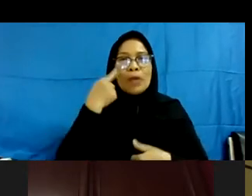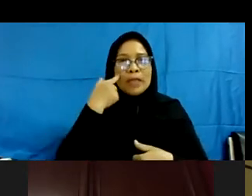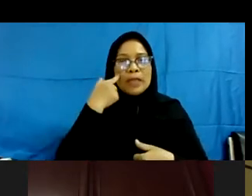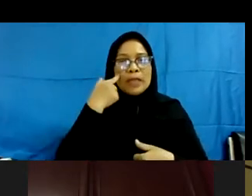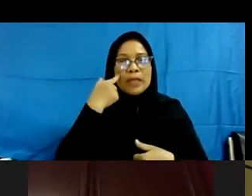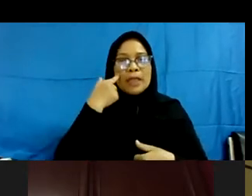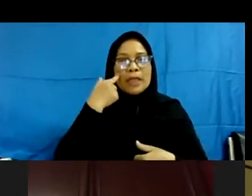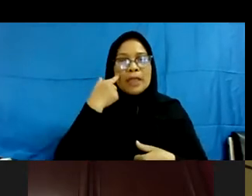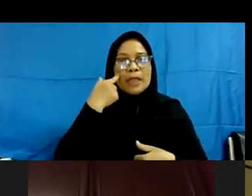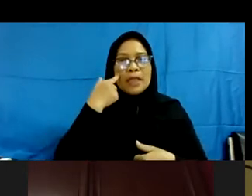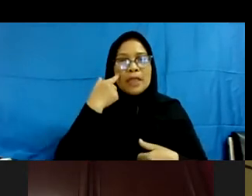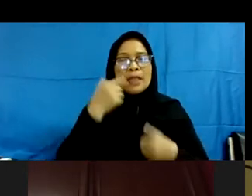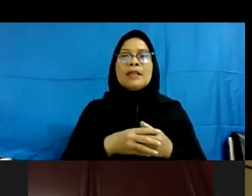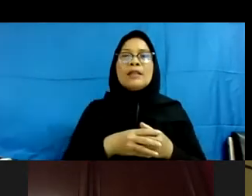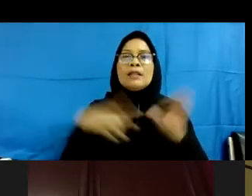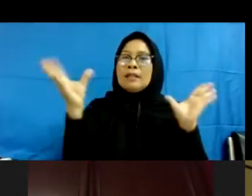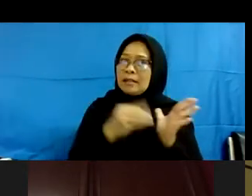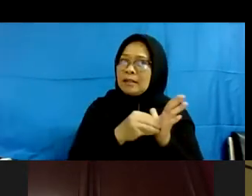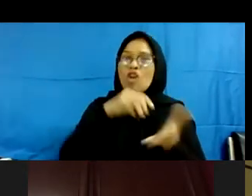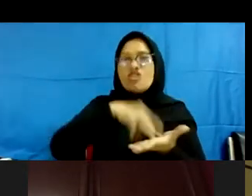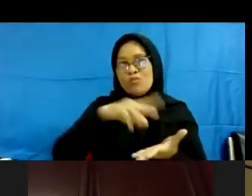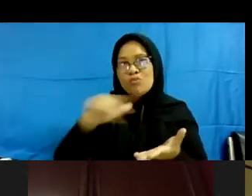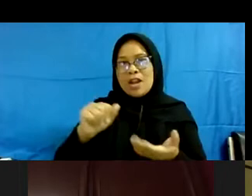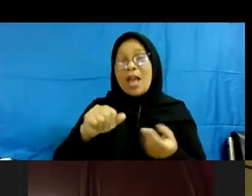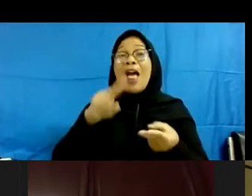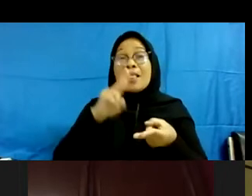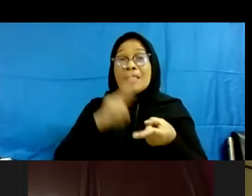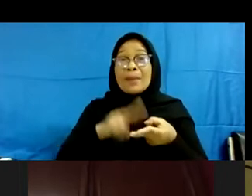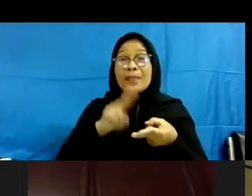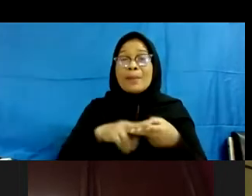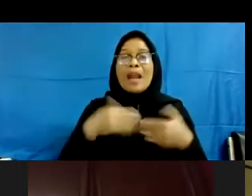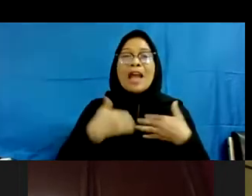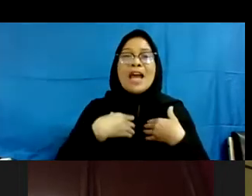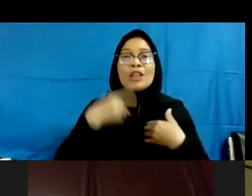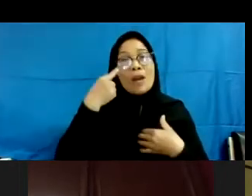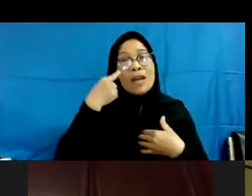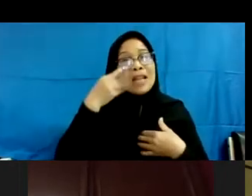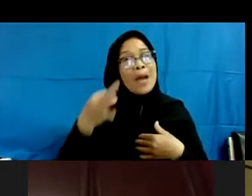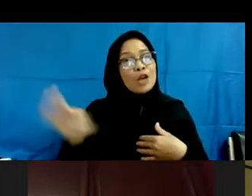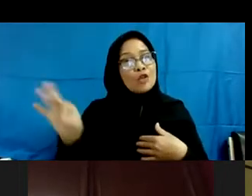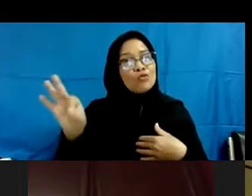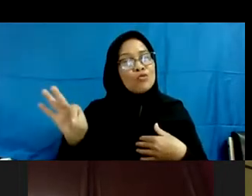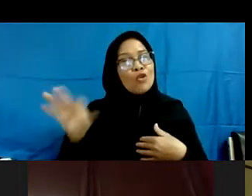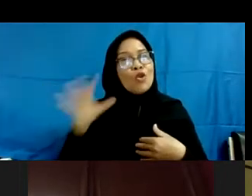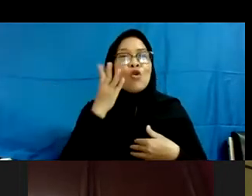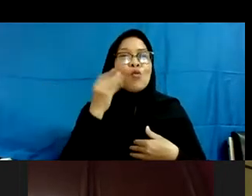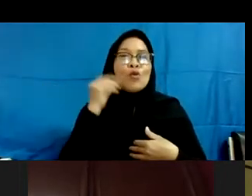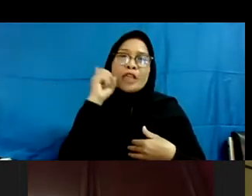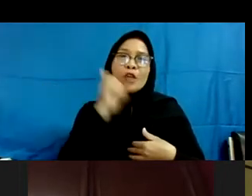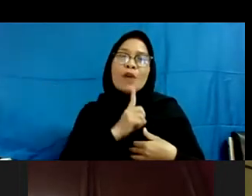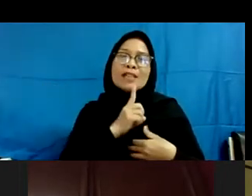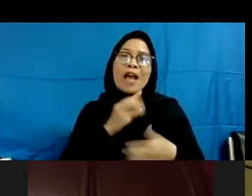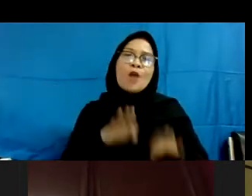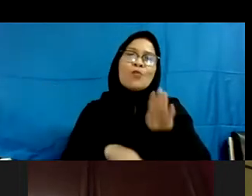ribuan juga, dan kita sih menemui ada teman-teman kita itu yang kayak ada yang tunanetra baru gitu kan, yang kayak usia dewasa mungkin kena penyakit